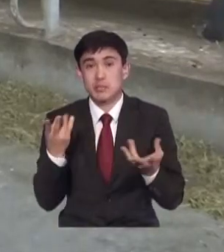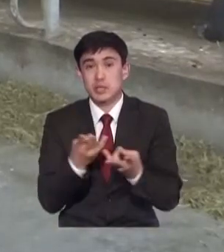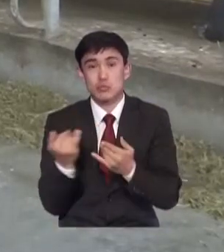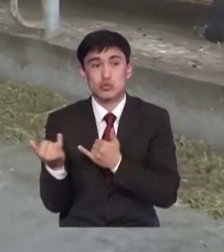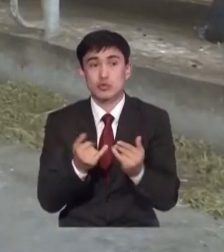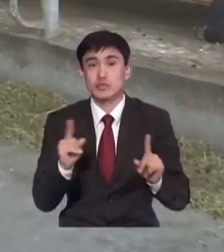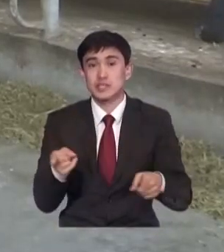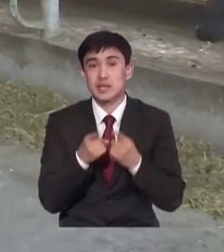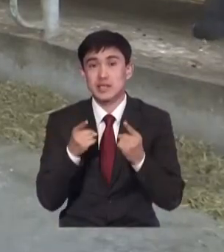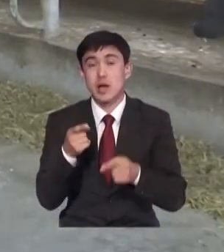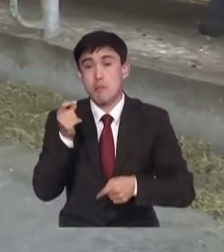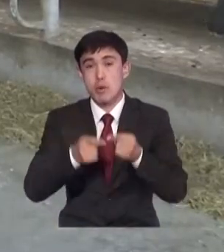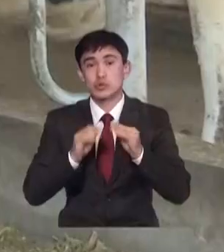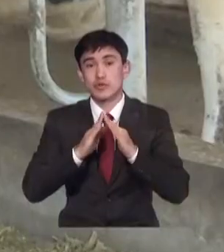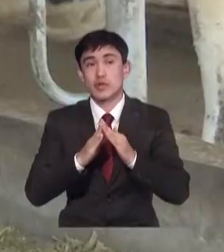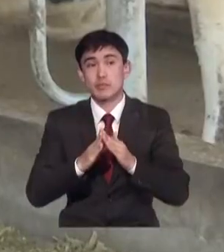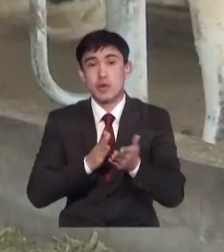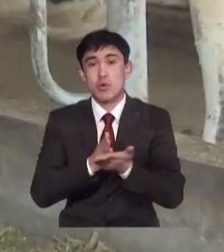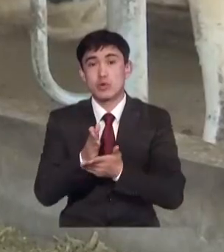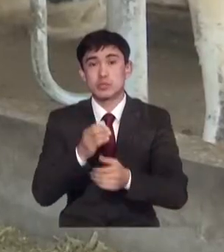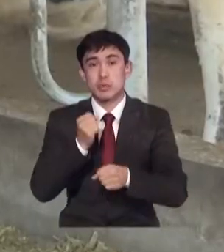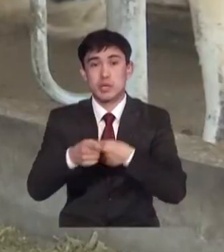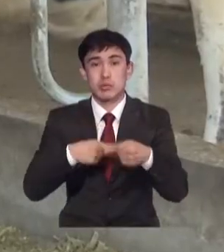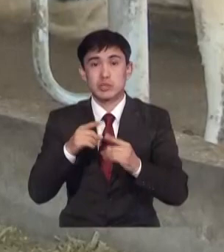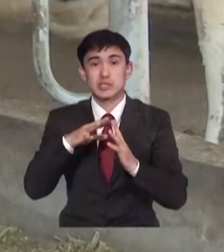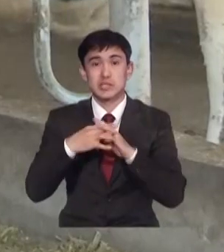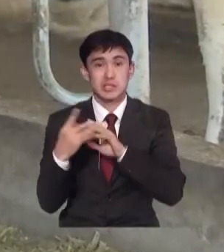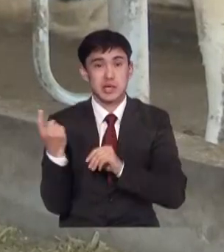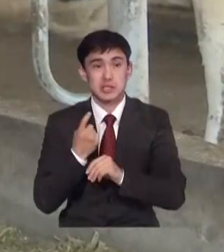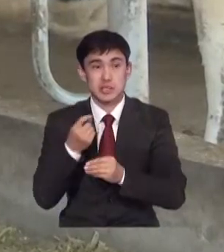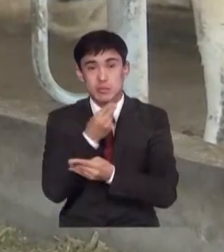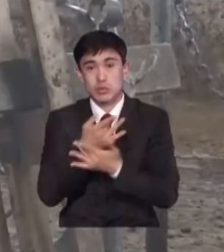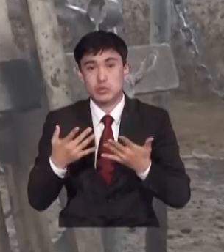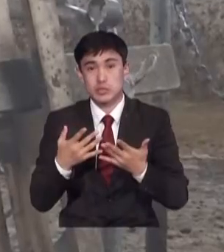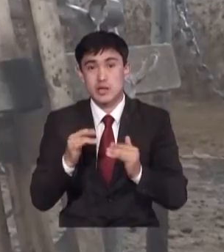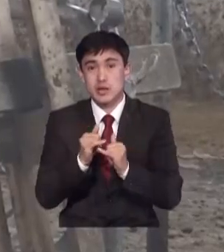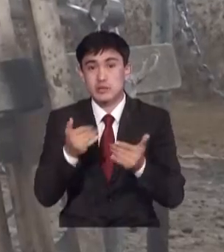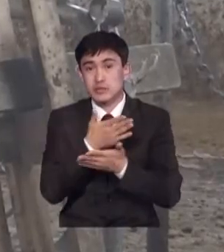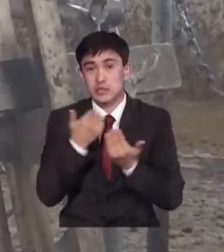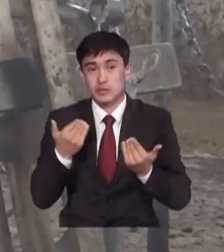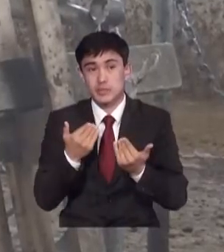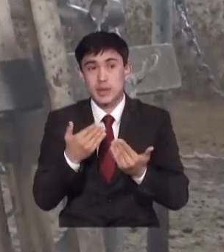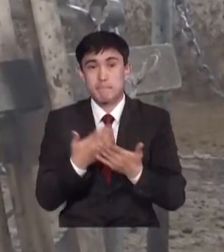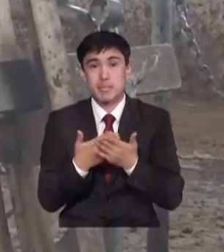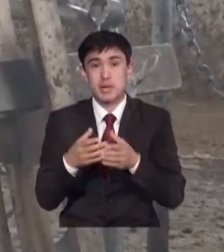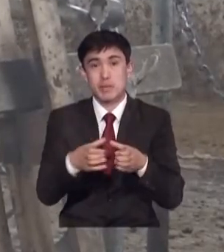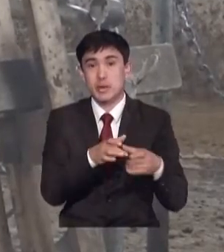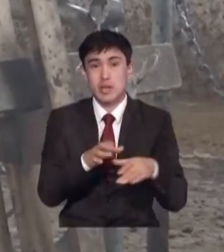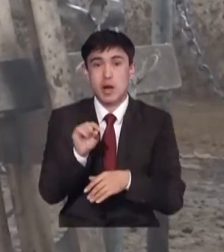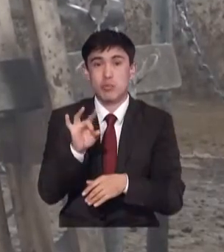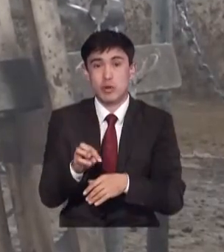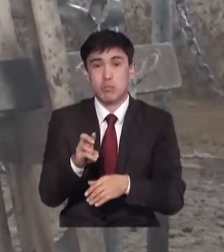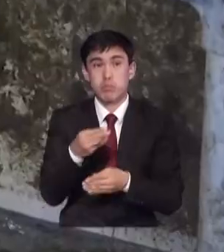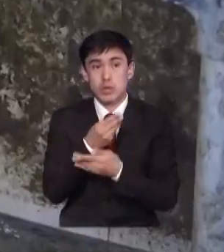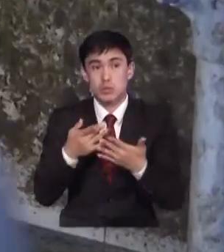условий для создания молочных ферм, отрасль переработки сельскохозяйственной продукции не развивается. Например, компания «Акбулак